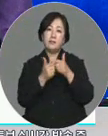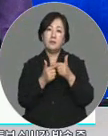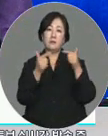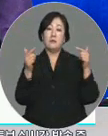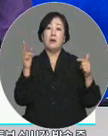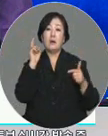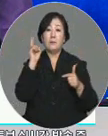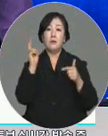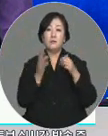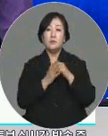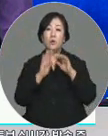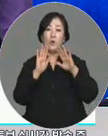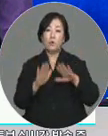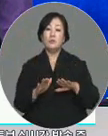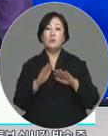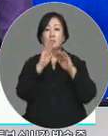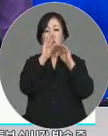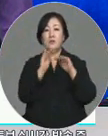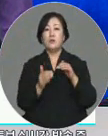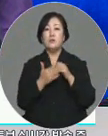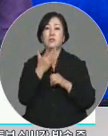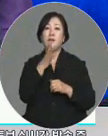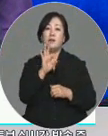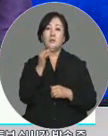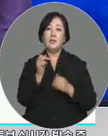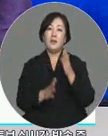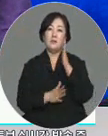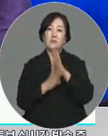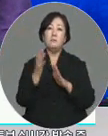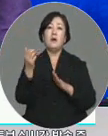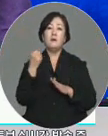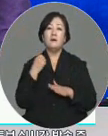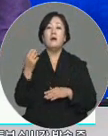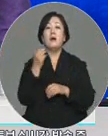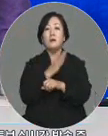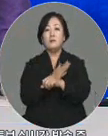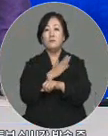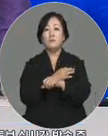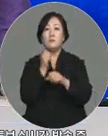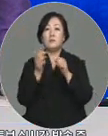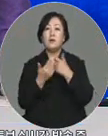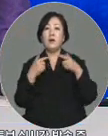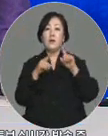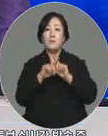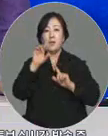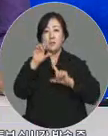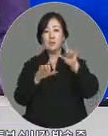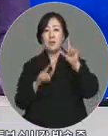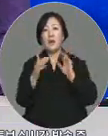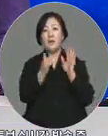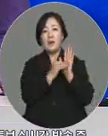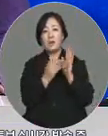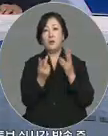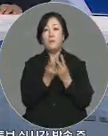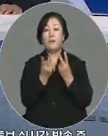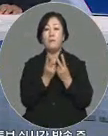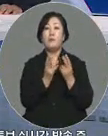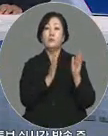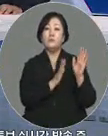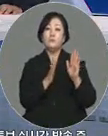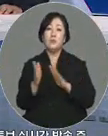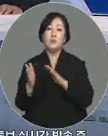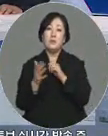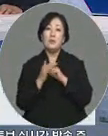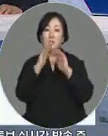상황입니다. 네, 오늘 이슈 울산에선 여태익 울산시 시민건강국장과 함께 현 상황과 방역 대책에 대해 들어보겠습니다. 네, 예,